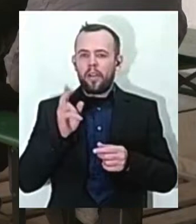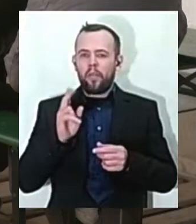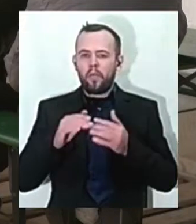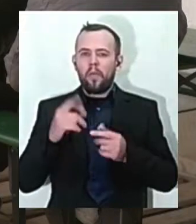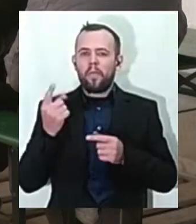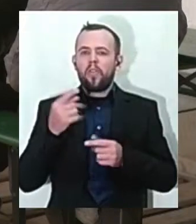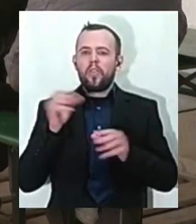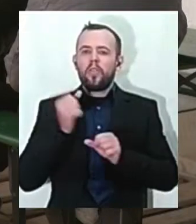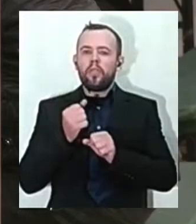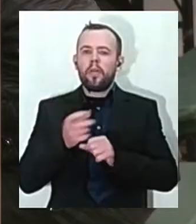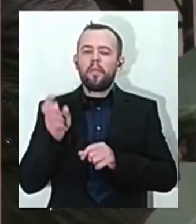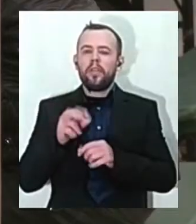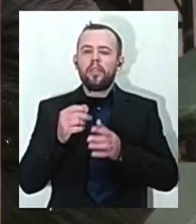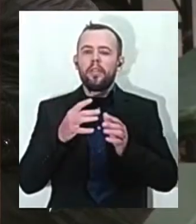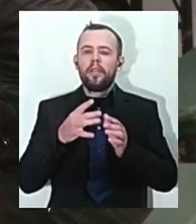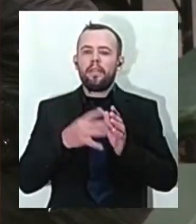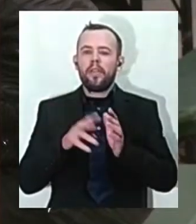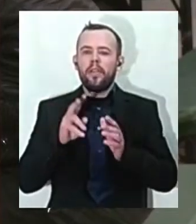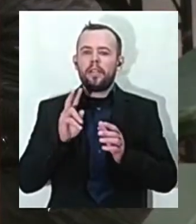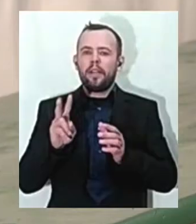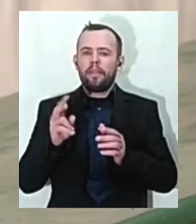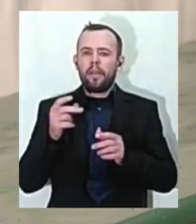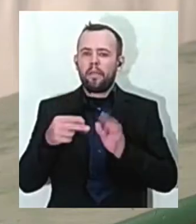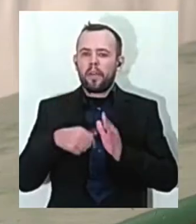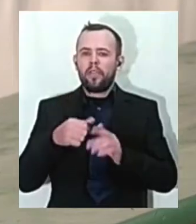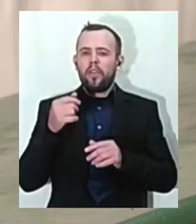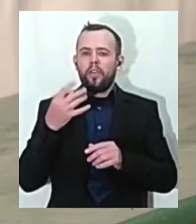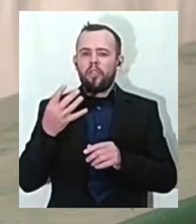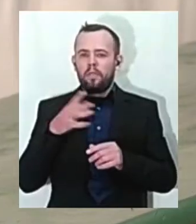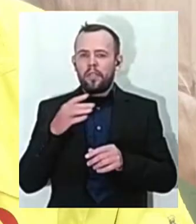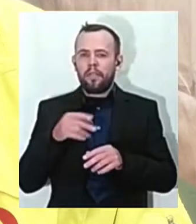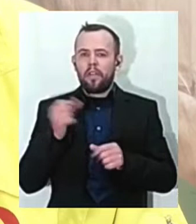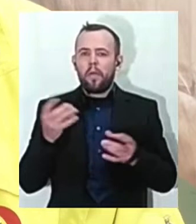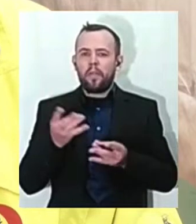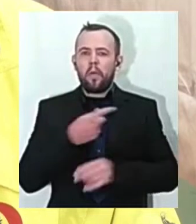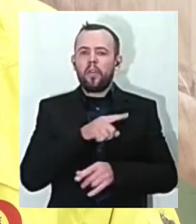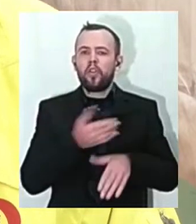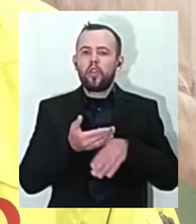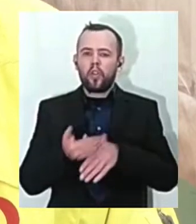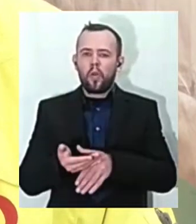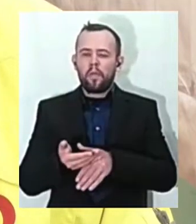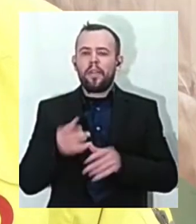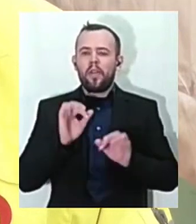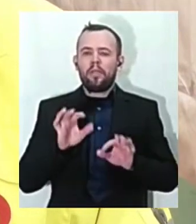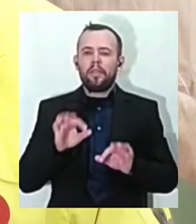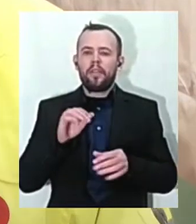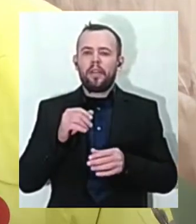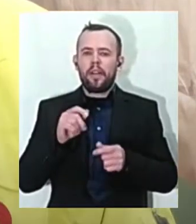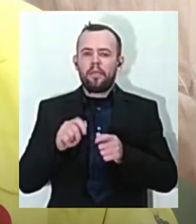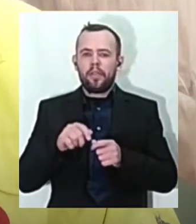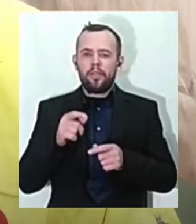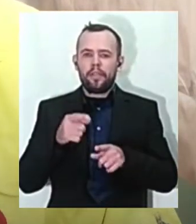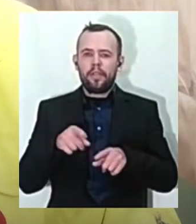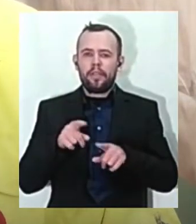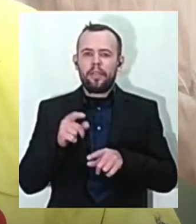прийшли 92 безхатченка. 4 були з обмороженням та потребували медичної допомоги, розповів волонтер Федір Герасимов. В цьому